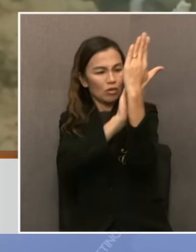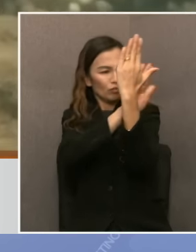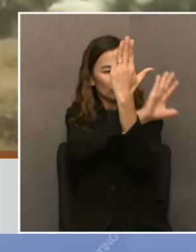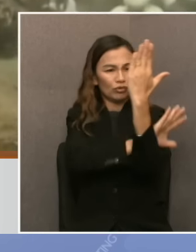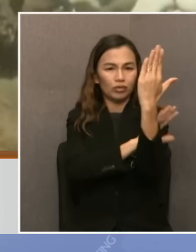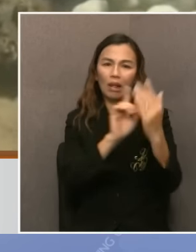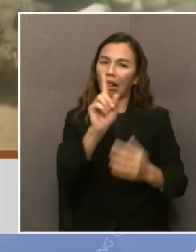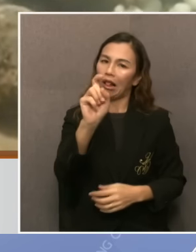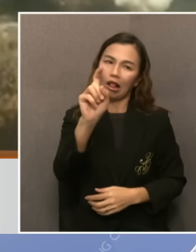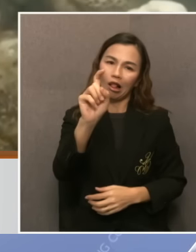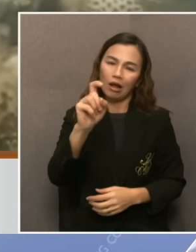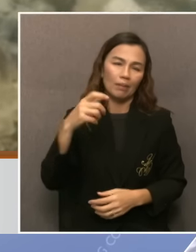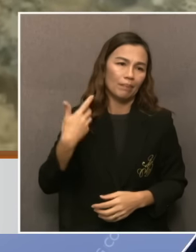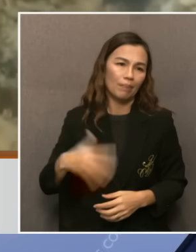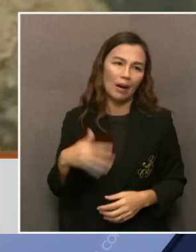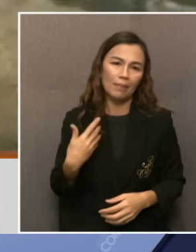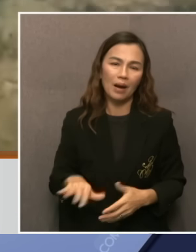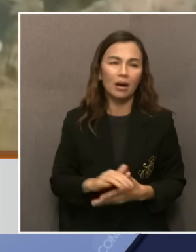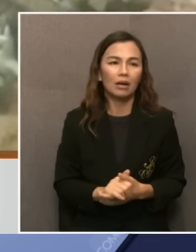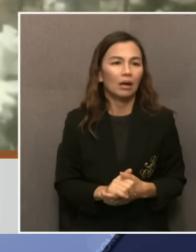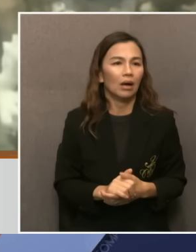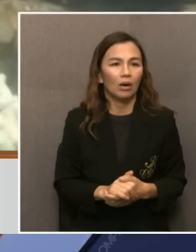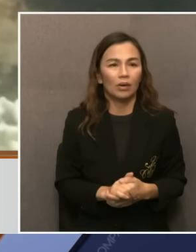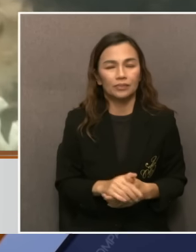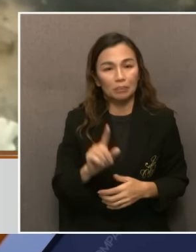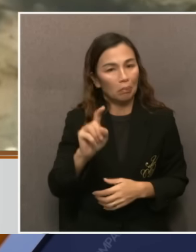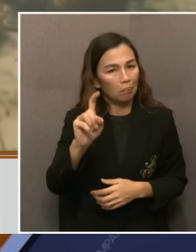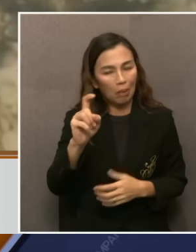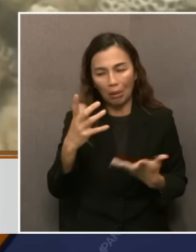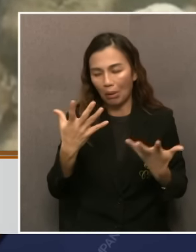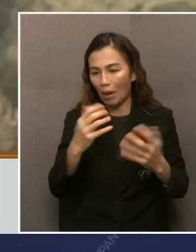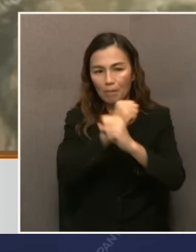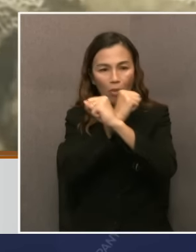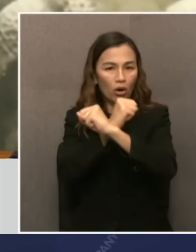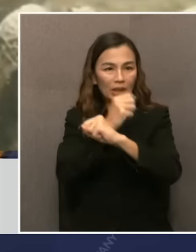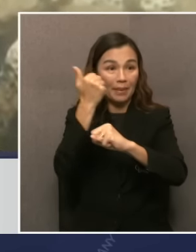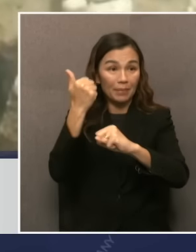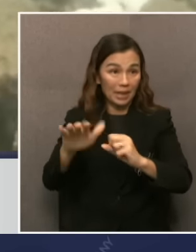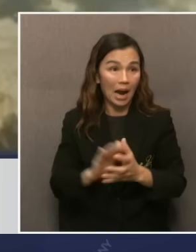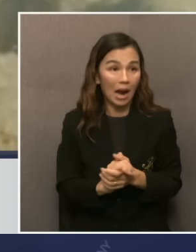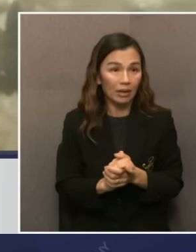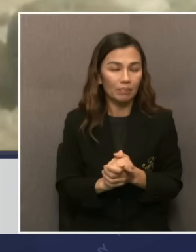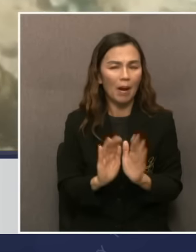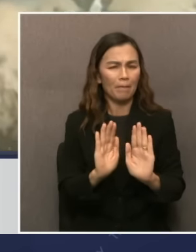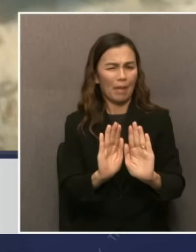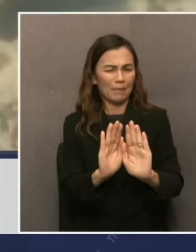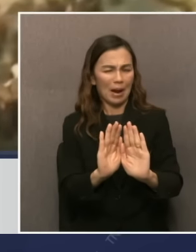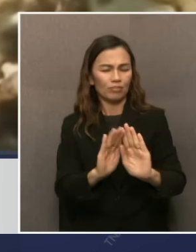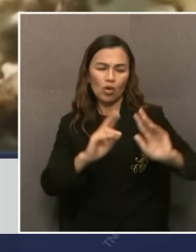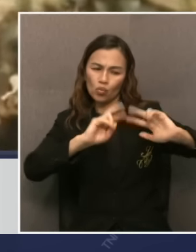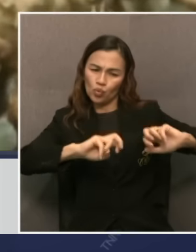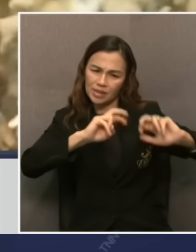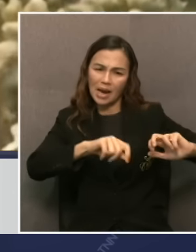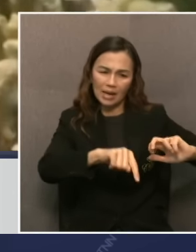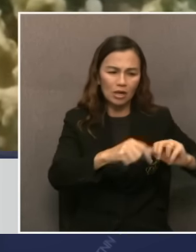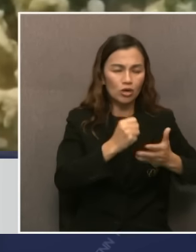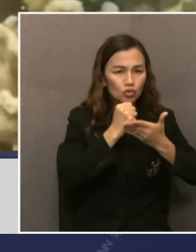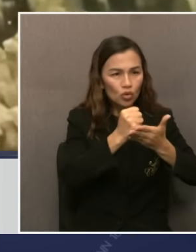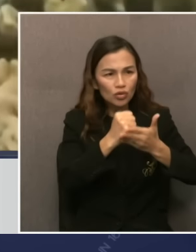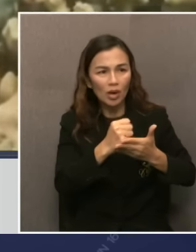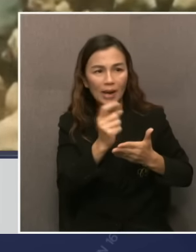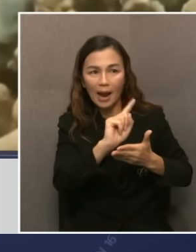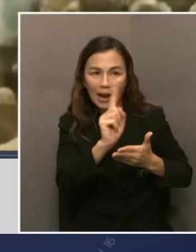ราทำไม่ได้หรอกครับมันเกินความสามารถเราก็คงจะได้แต่พยุงตัวแล้วก็พยายามจะดูจุดที่พอไป